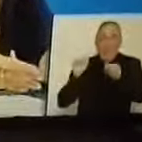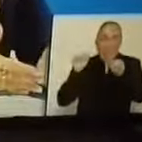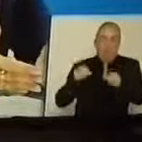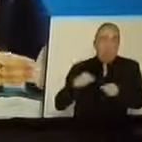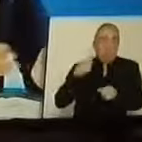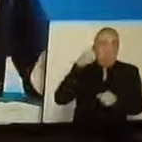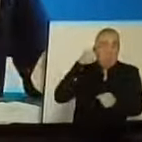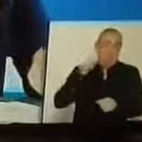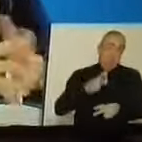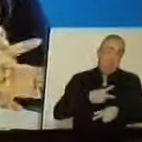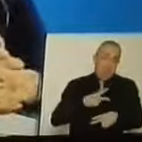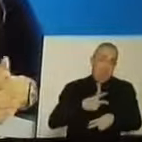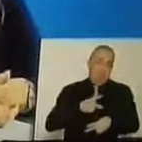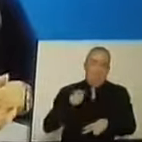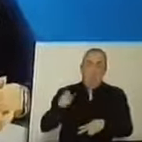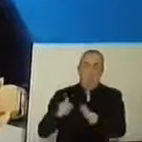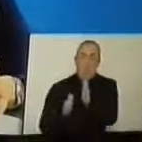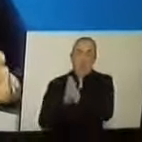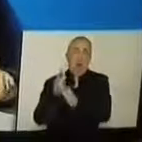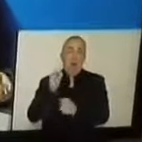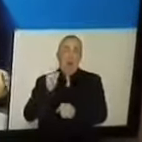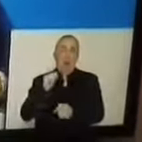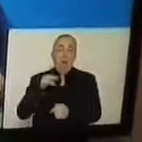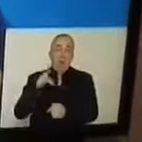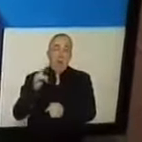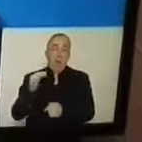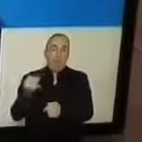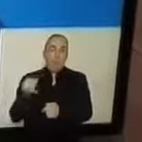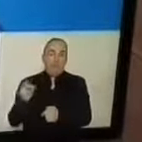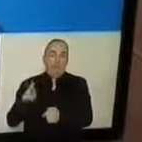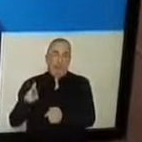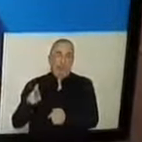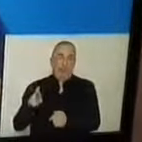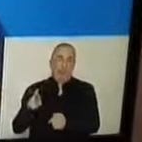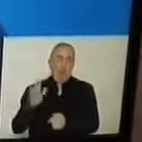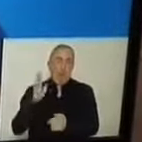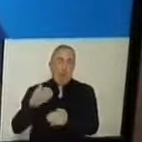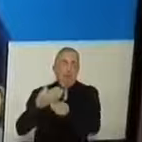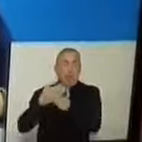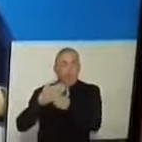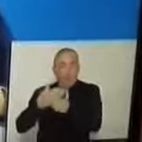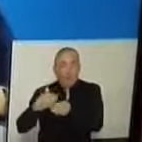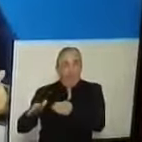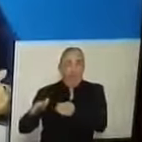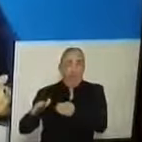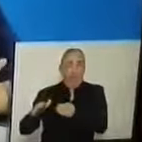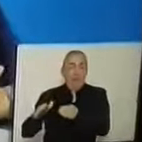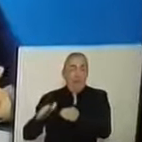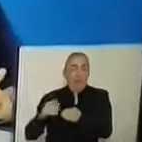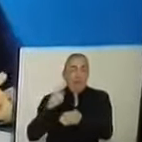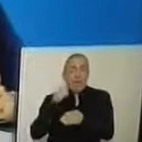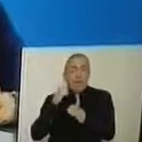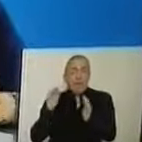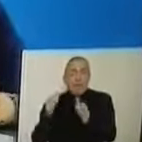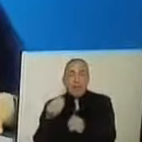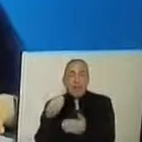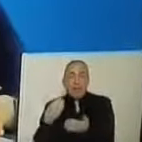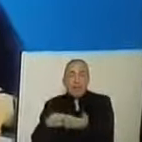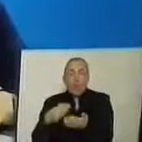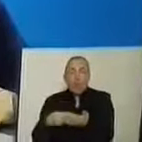навіть не здогадуватись, що у них там росте амброзія. Тому буде також виділятися невелика кількість грошей